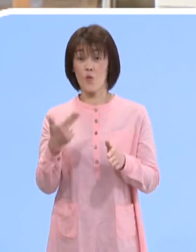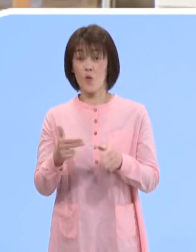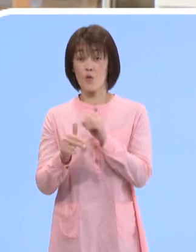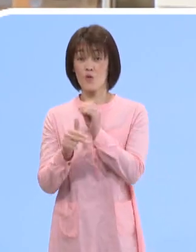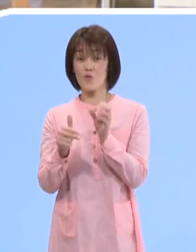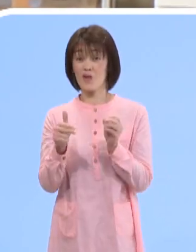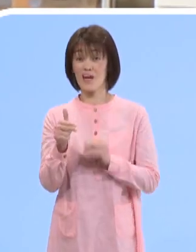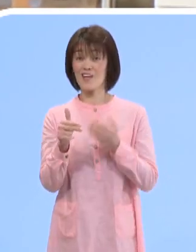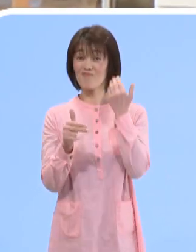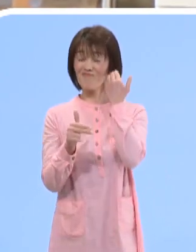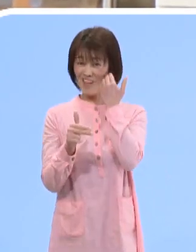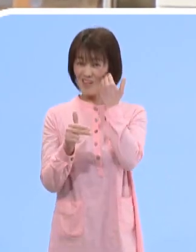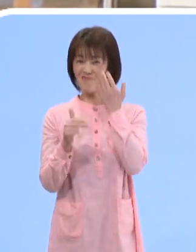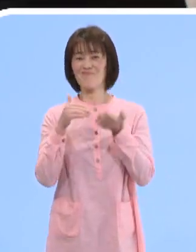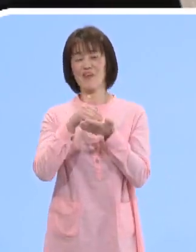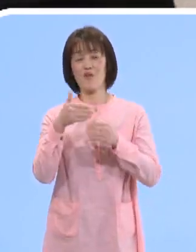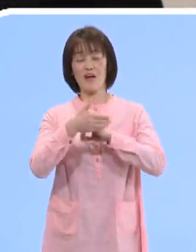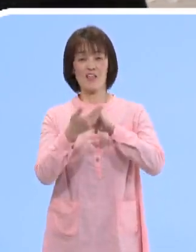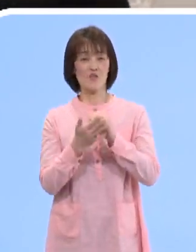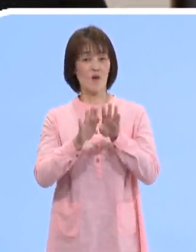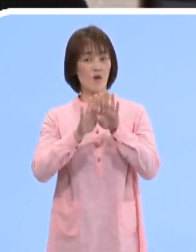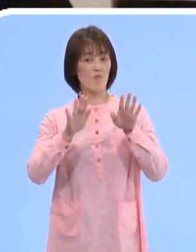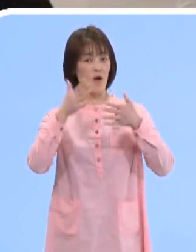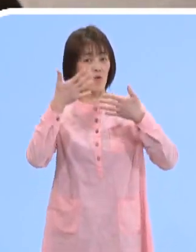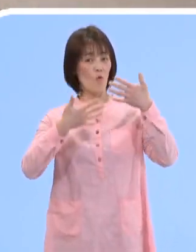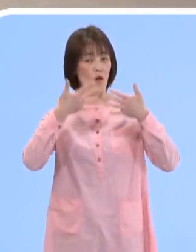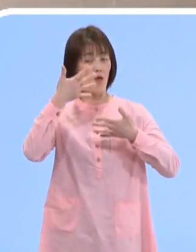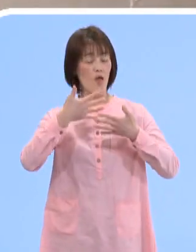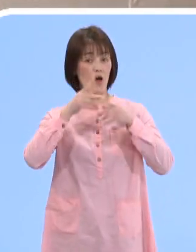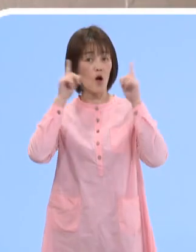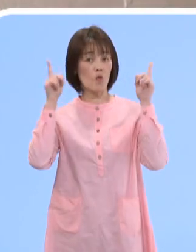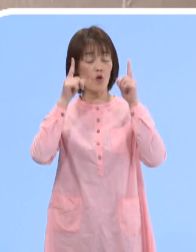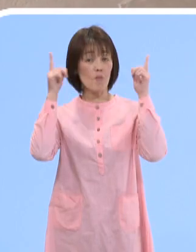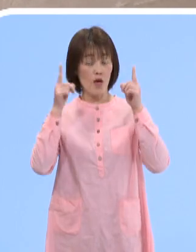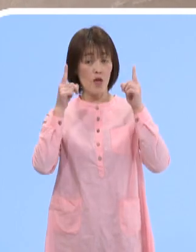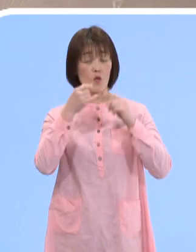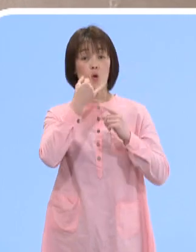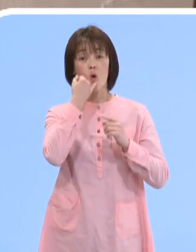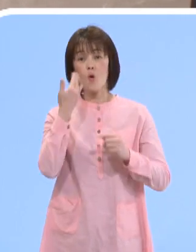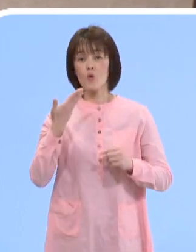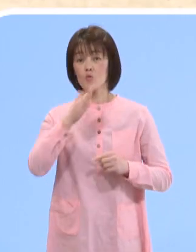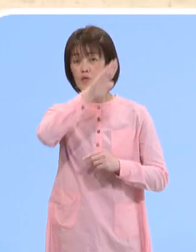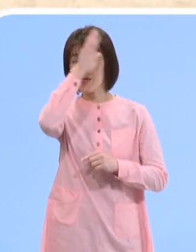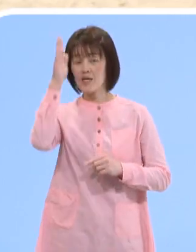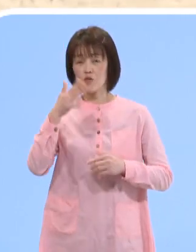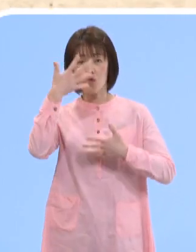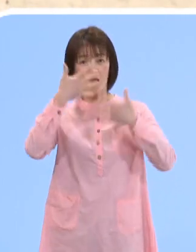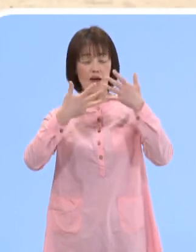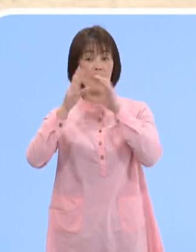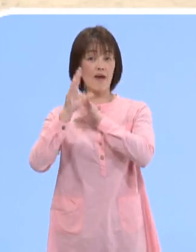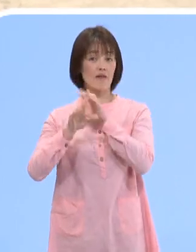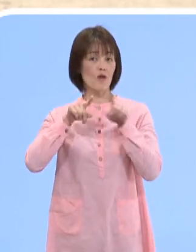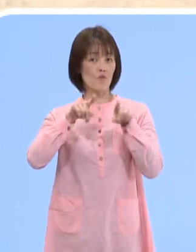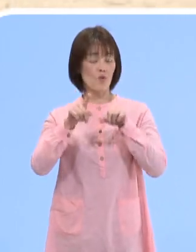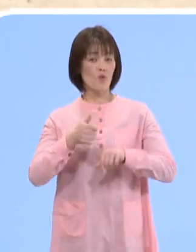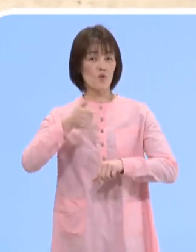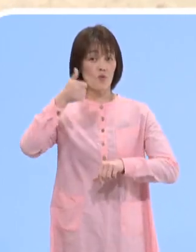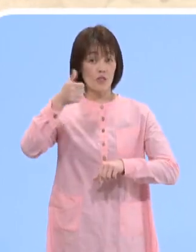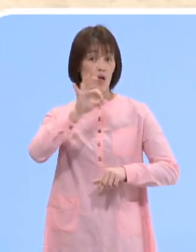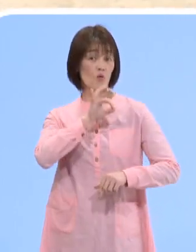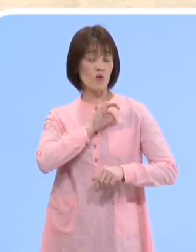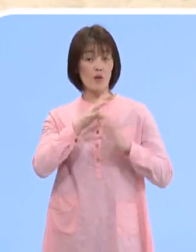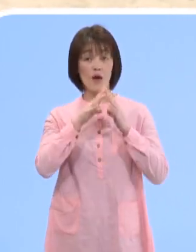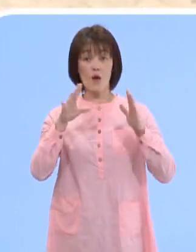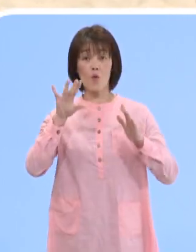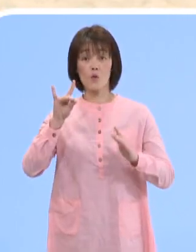今週の輝きさんは淡路島で開催される映画の祭典海空映画祭プロデューサーの大杉